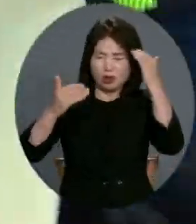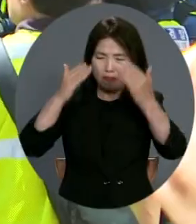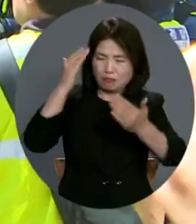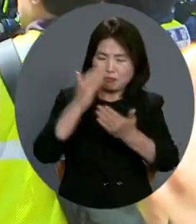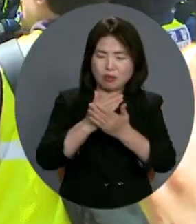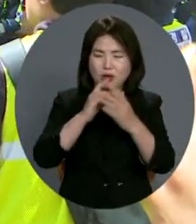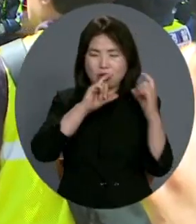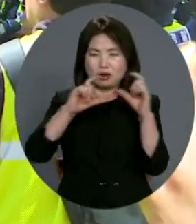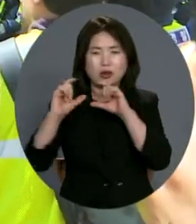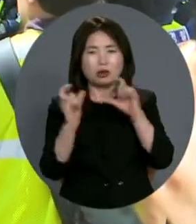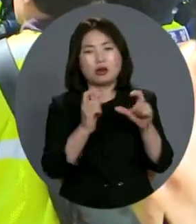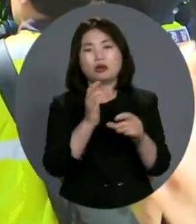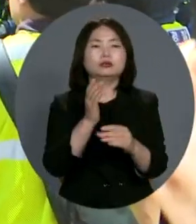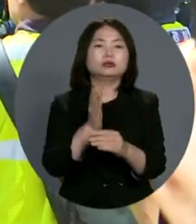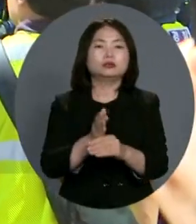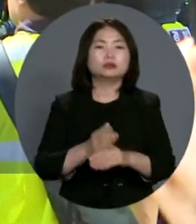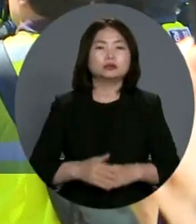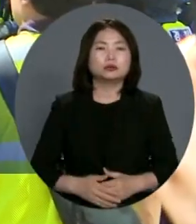소리칩니다.